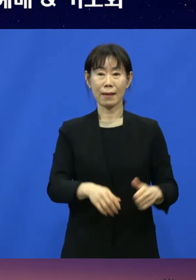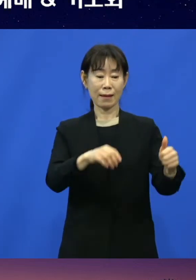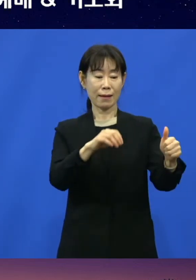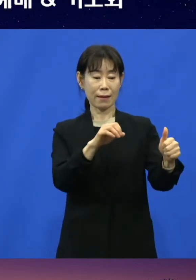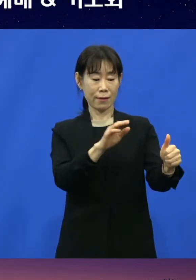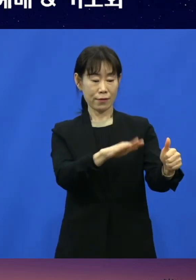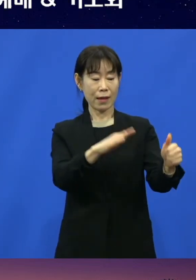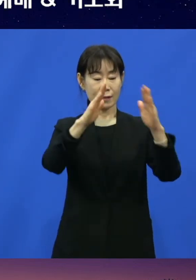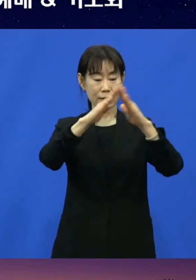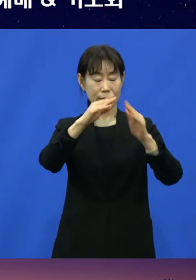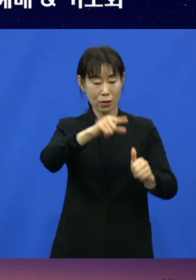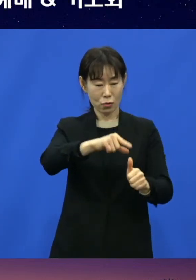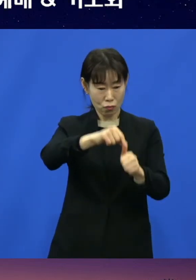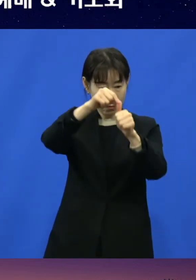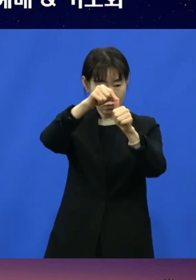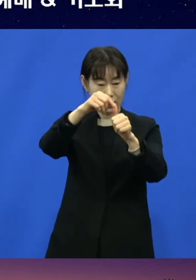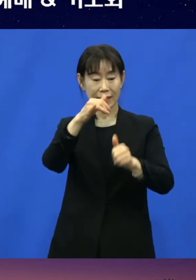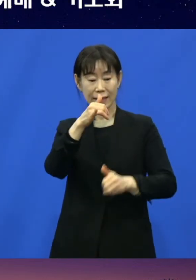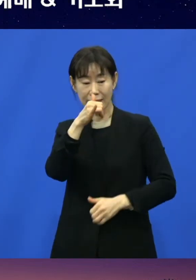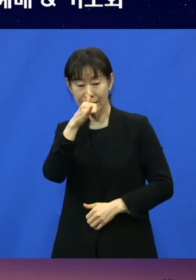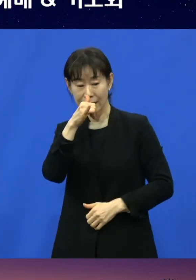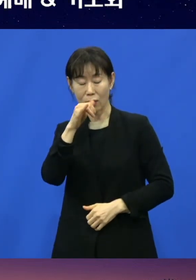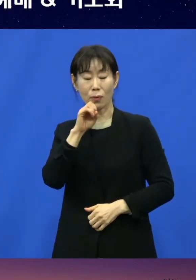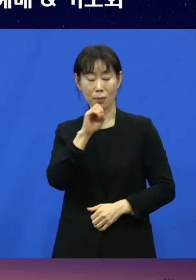내 집에 구원이 이르렀다는 거예요.